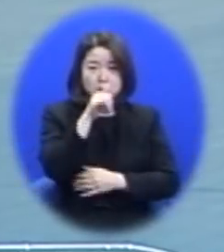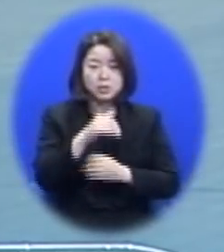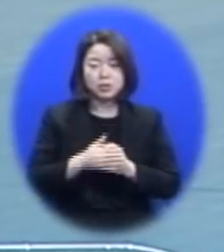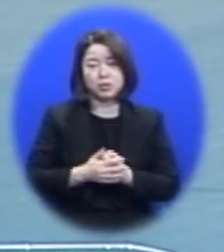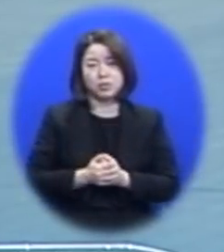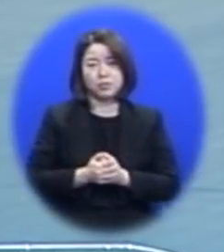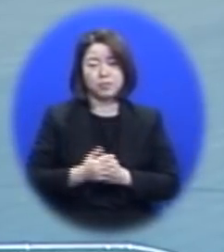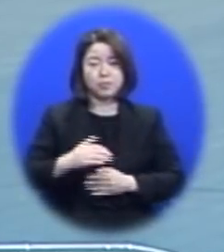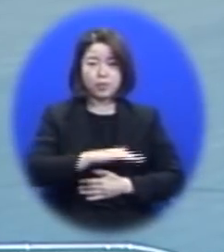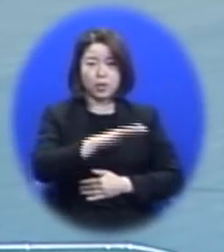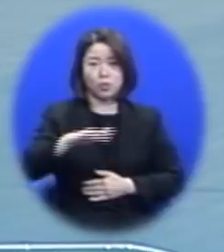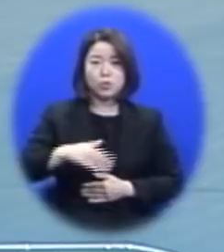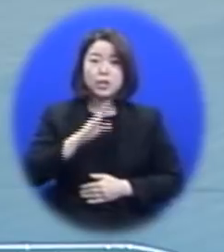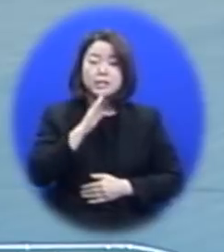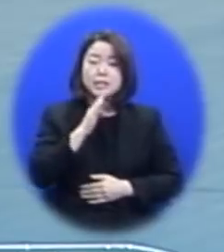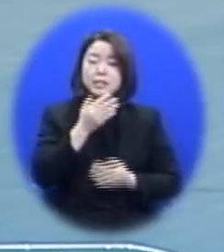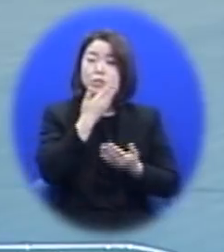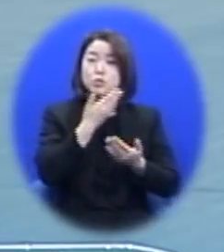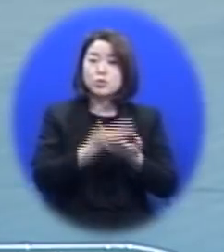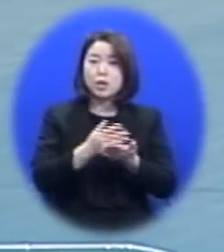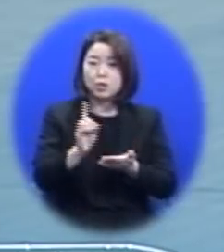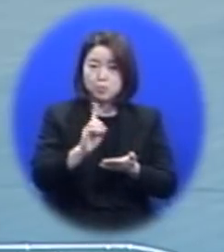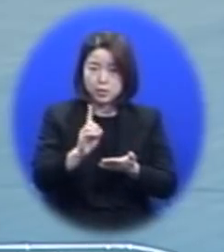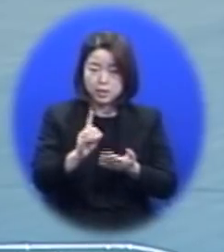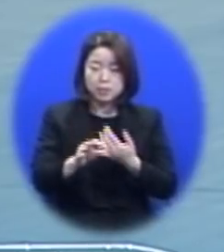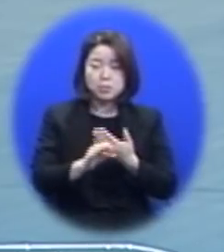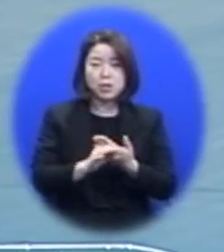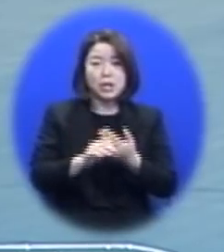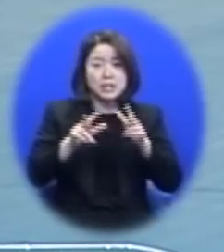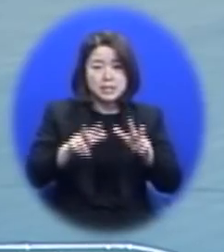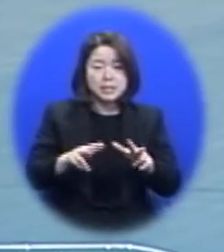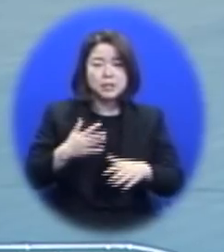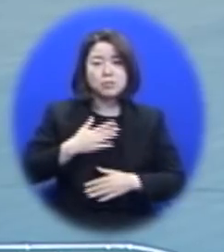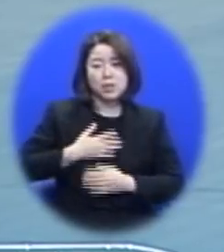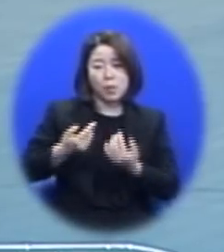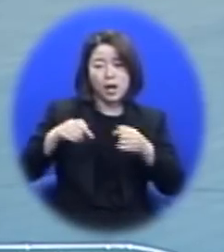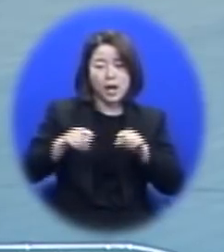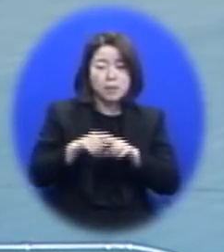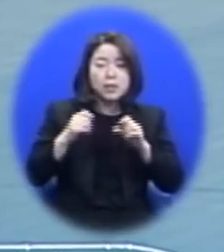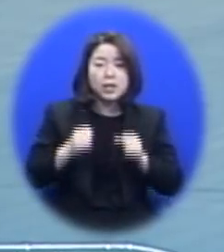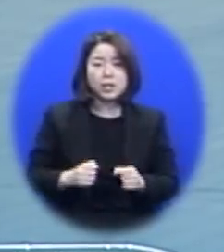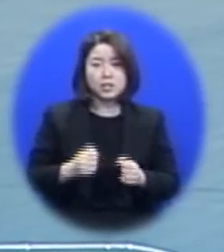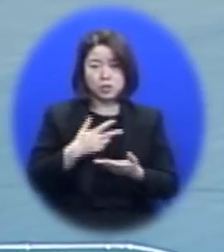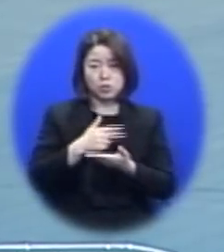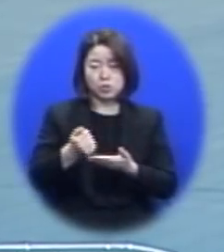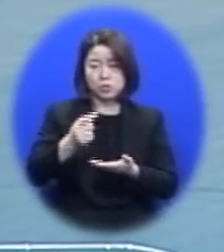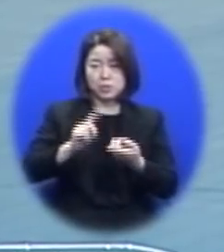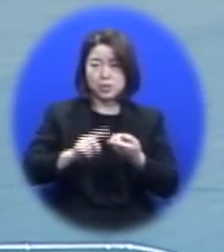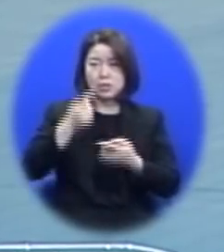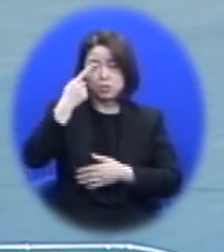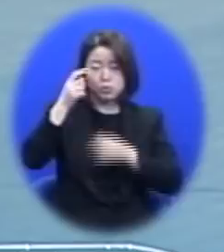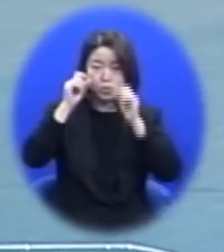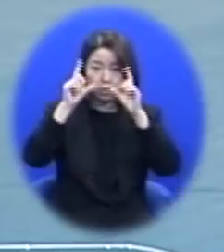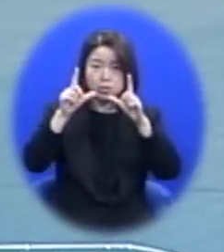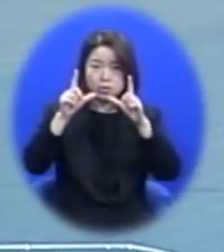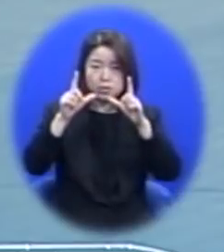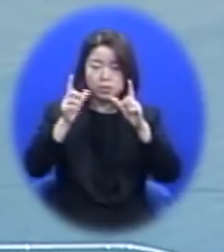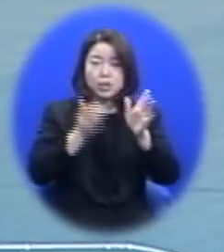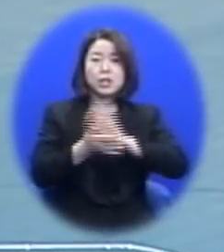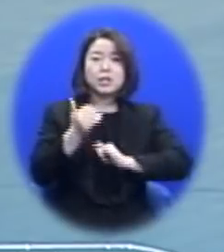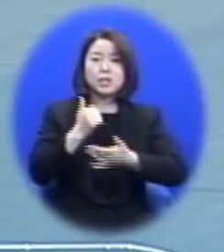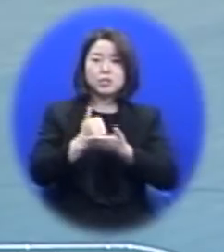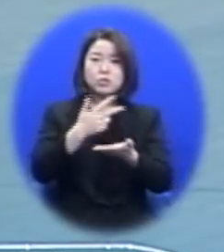중요한 것은 지금 나와 함께 계시는 주님에 대해서 눈이 뜨이는 거예요. 예수님을 주님이라고